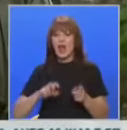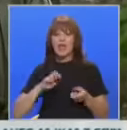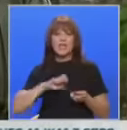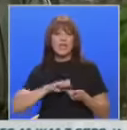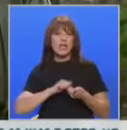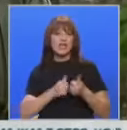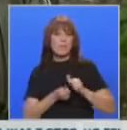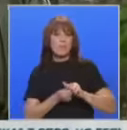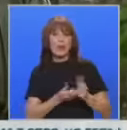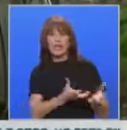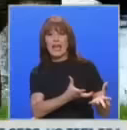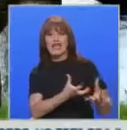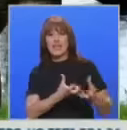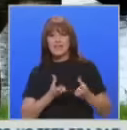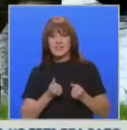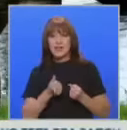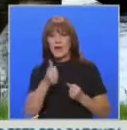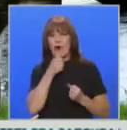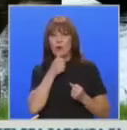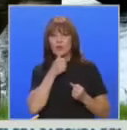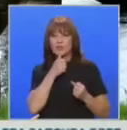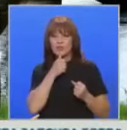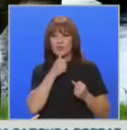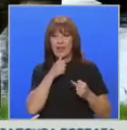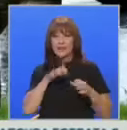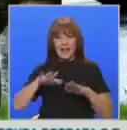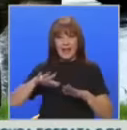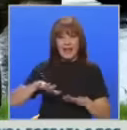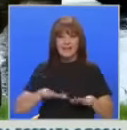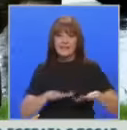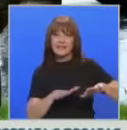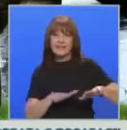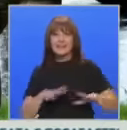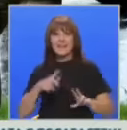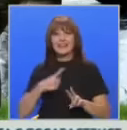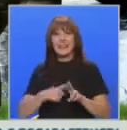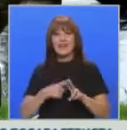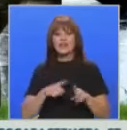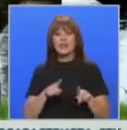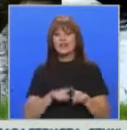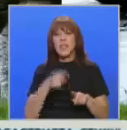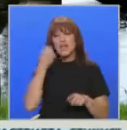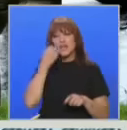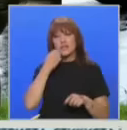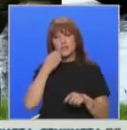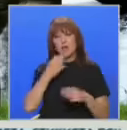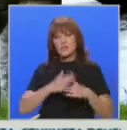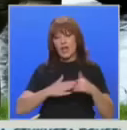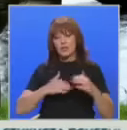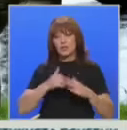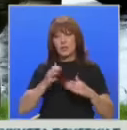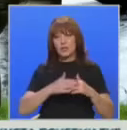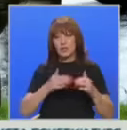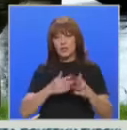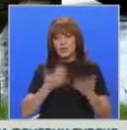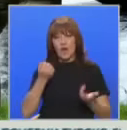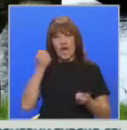отложения от коритата на реките, които се използват за строителни материали. Пясък, чекъл, баластра се копаят